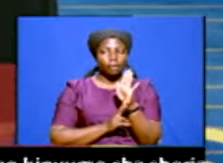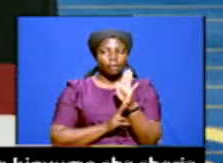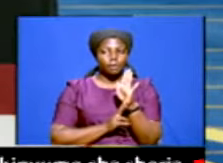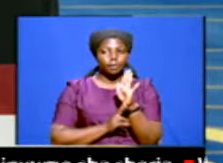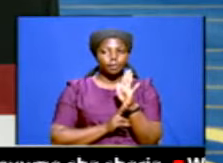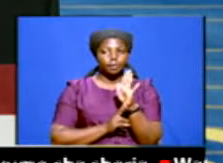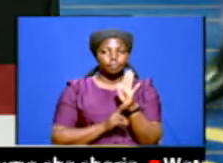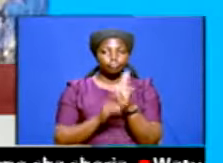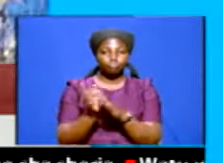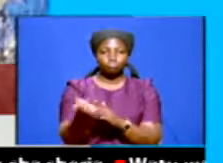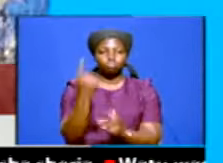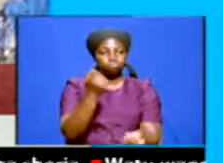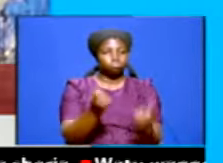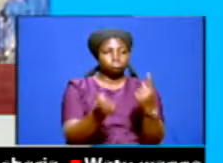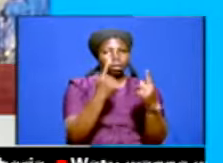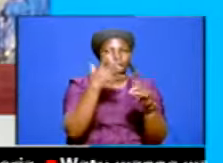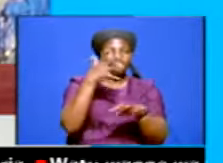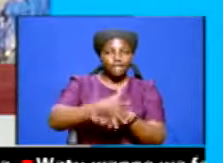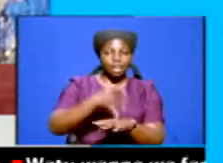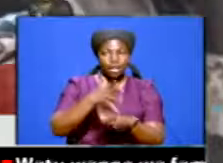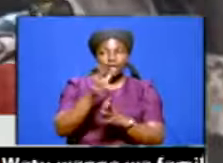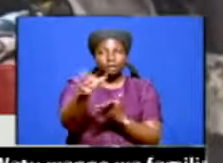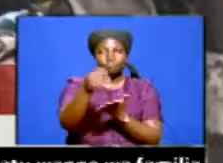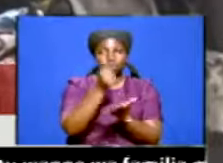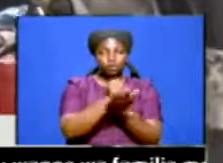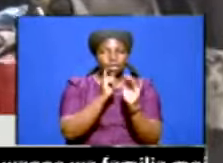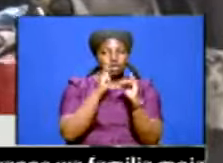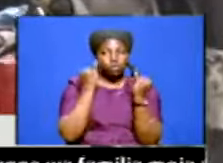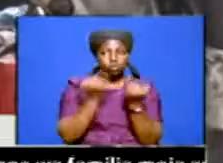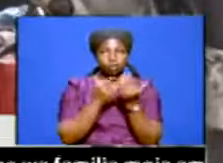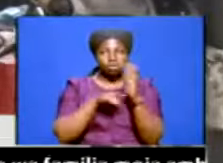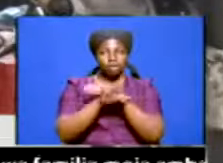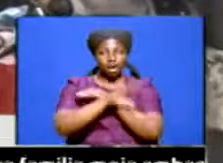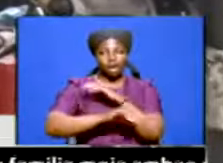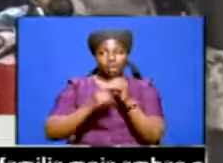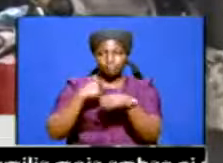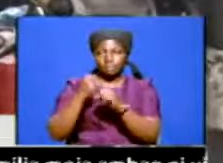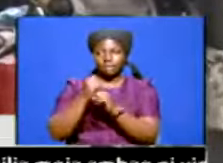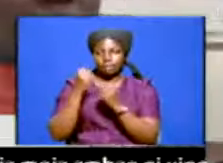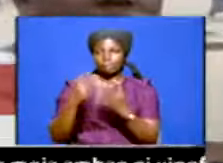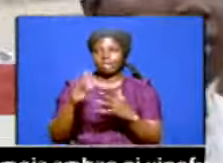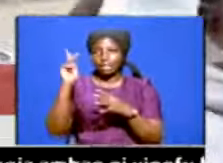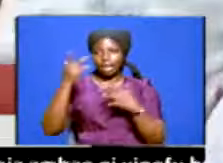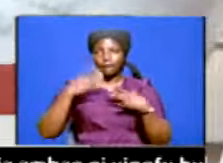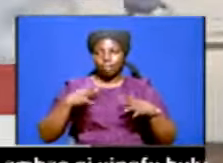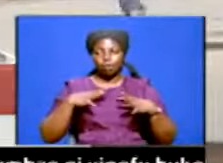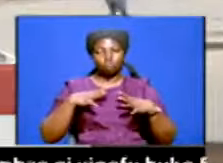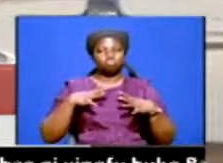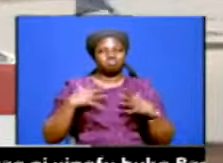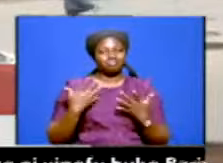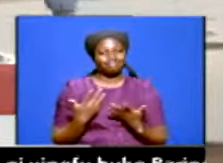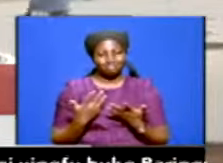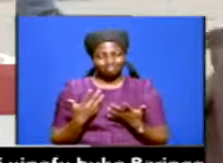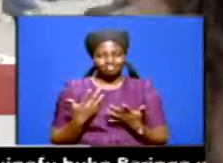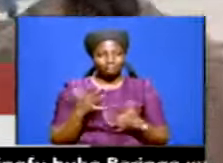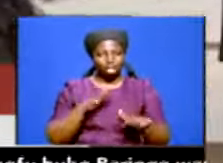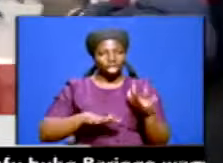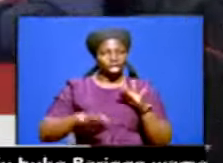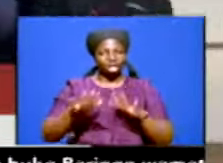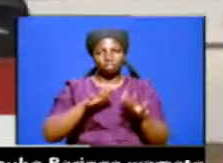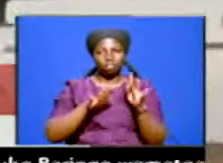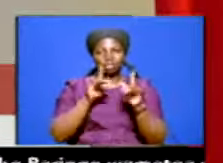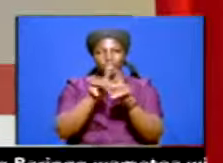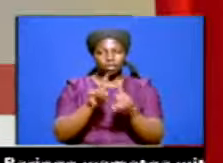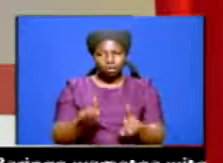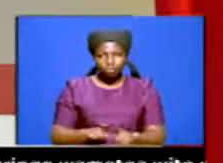Kuchipuza kwa taasisi bandia za uajiri hapa nchini kumeacha Wakenya wengi katika hali ya kutamausha, mbali na kuvutia umaskini wa